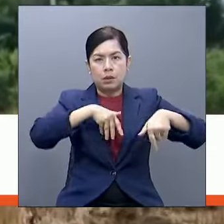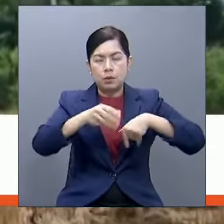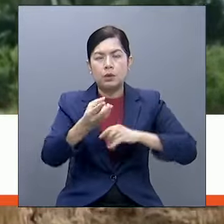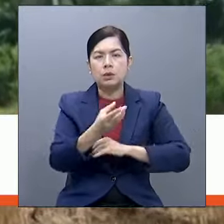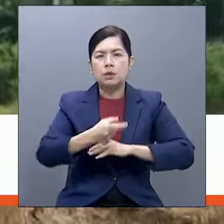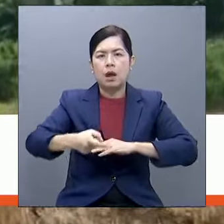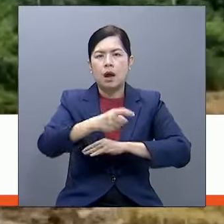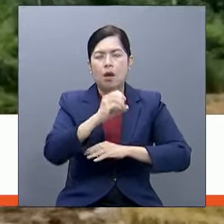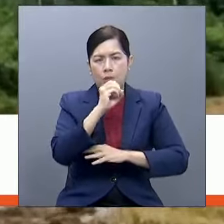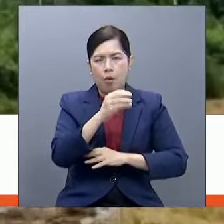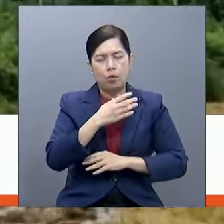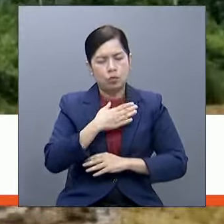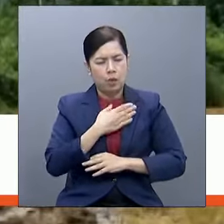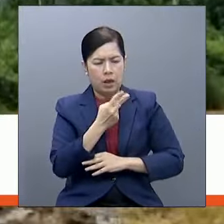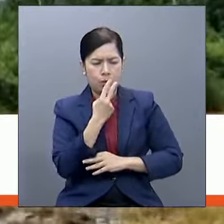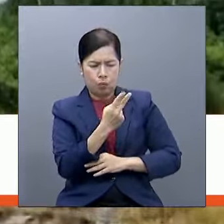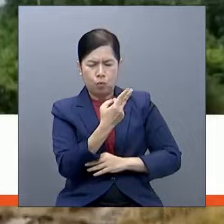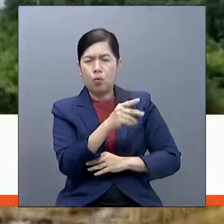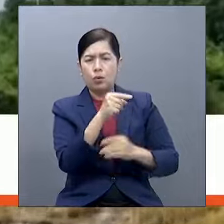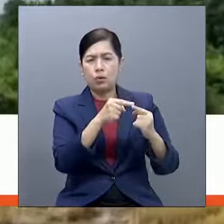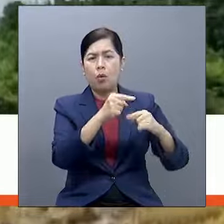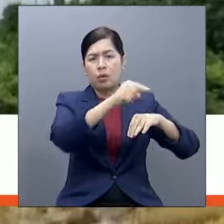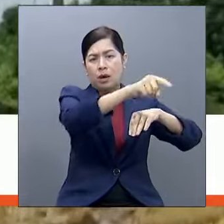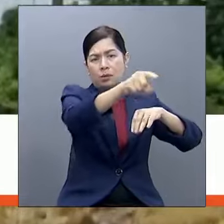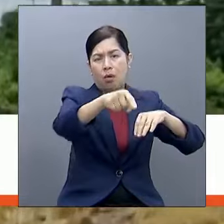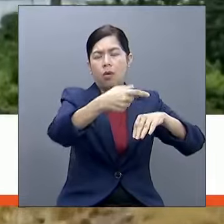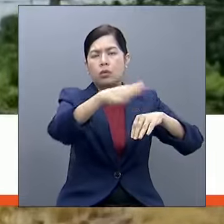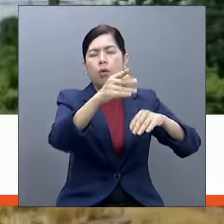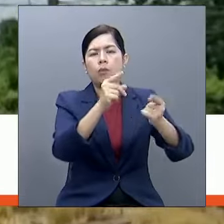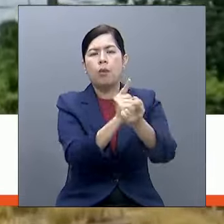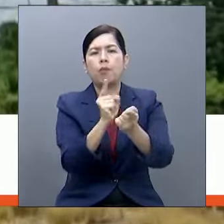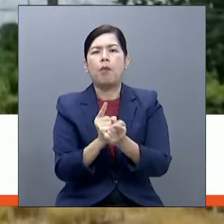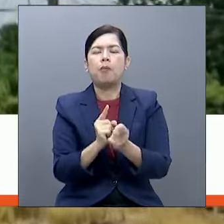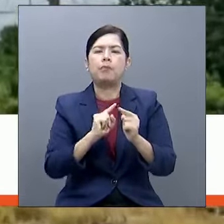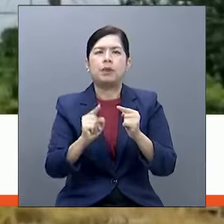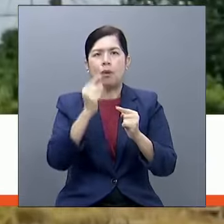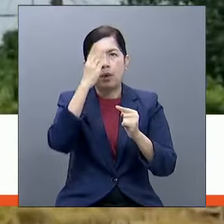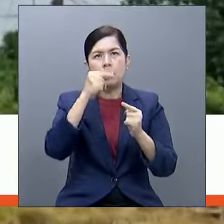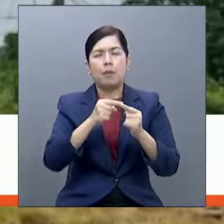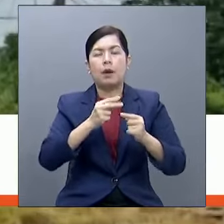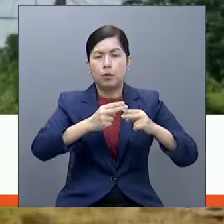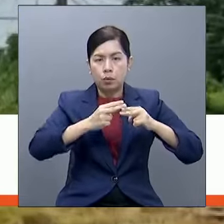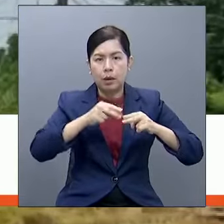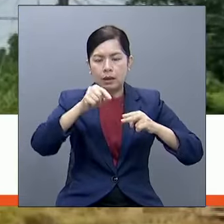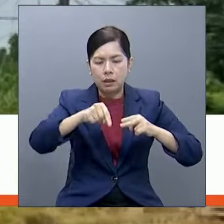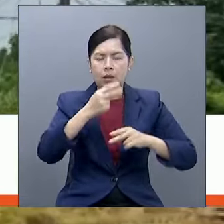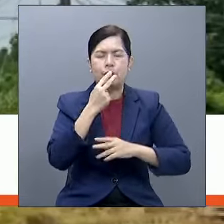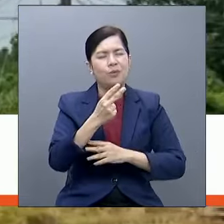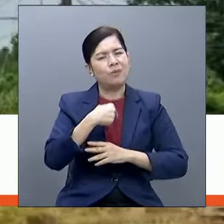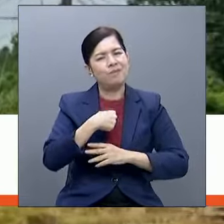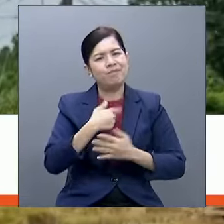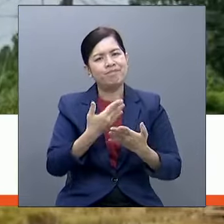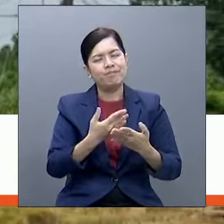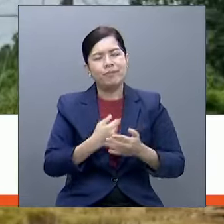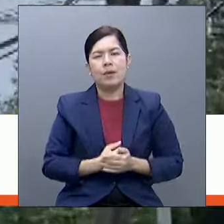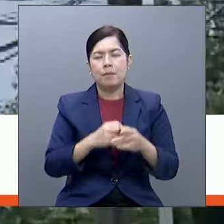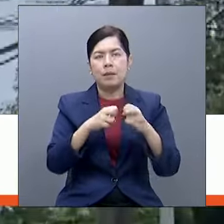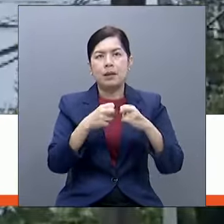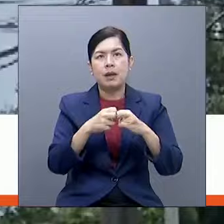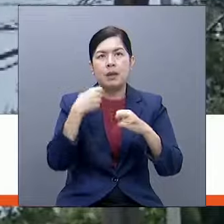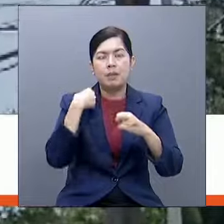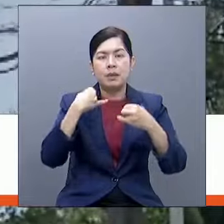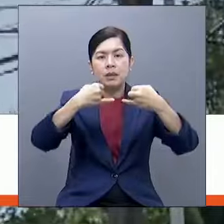ห็นเหตุการณ์ลักษณะนี้มาแล้วในหลายพื้นที่นะครับก็ไม่คิดเหมือนกันบอกว่าจะมาเกิดกับที่บ้านของตนเองทั้งเรื่องของสายสื่อสารแล้วก็สาย